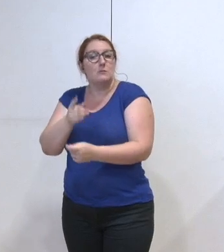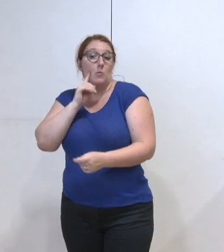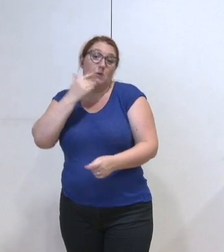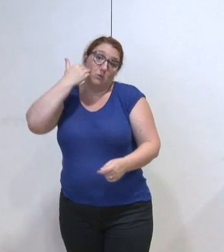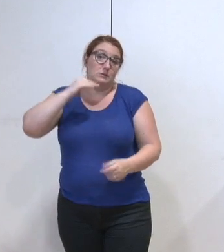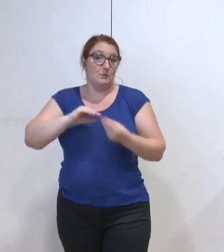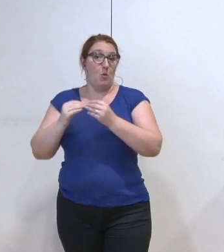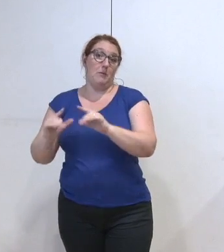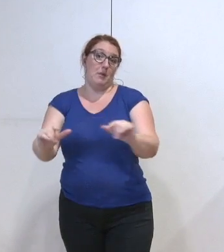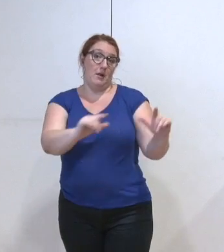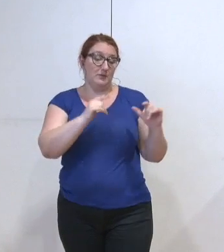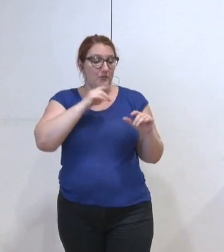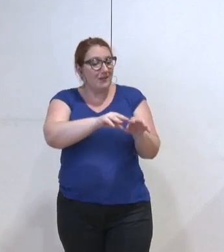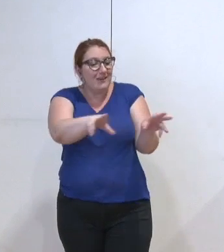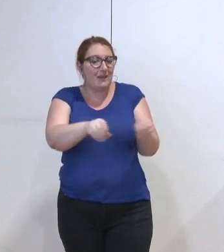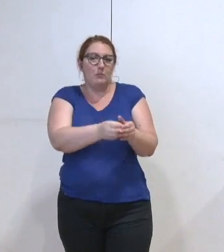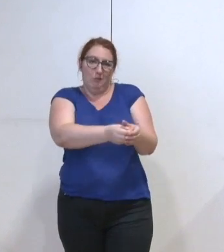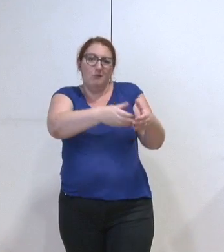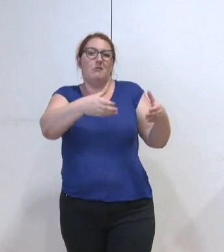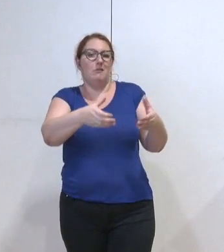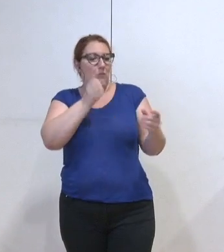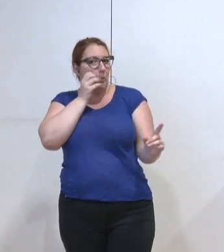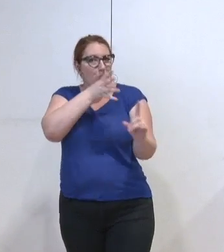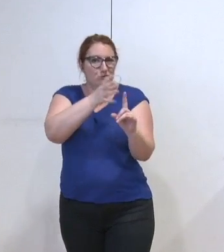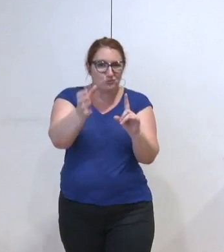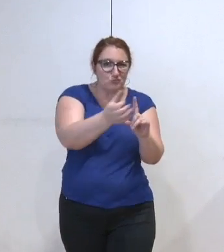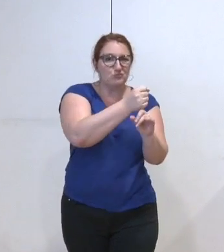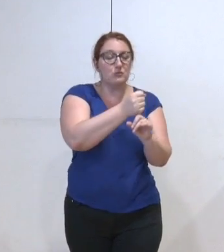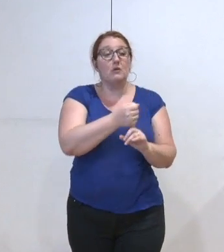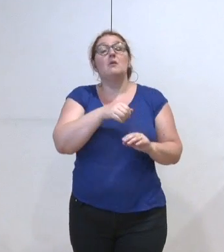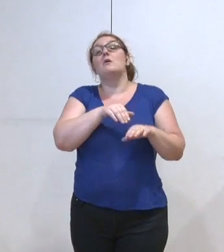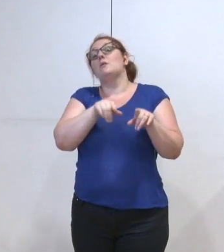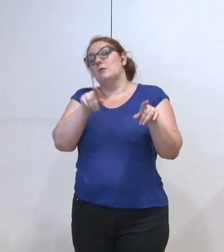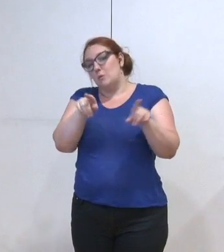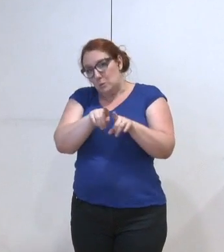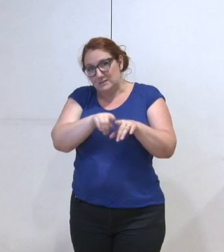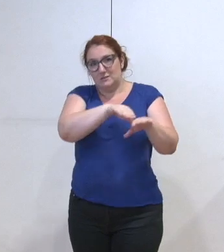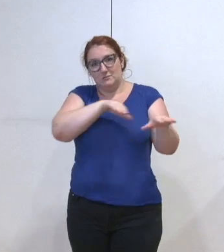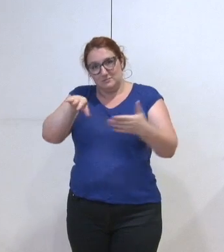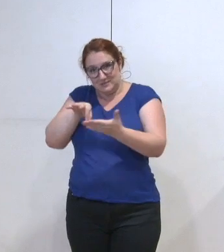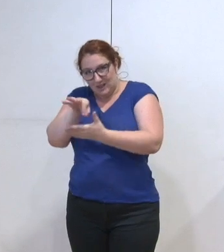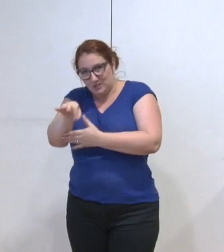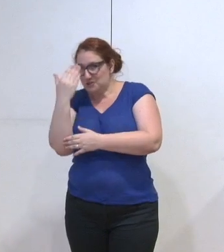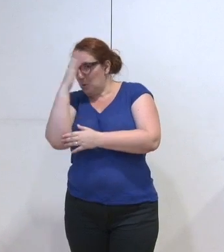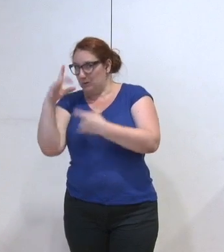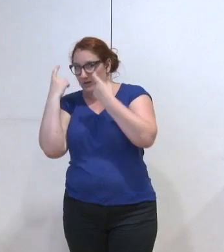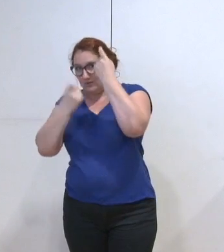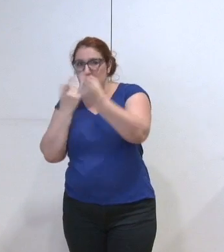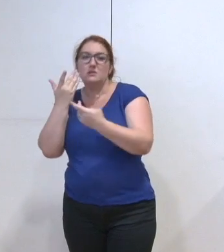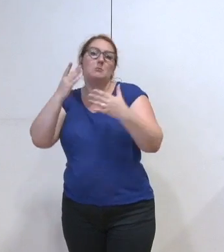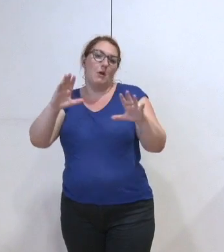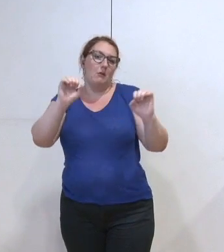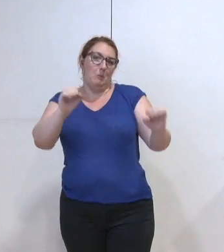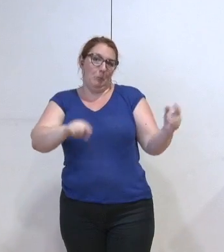épaulées pour faire face à ces missions et d'autres pistes sont envisagées mais vous comprendrez que nous les présenterons et les débattrons dans le